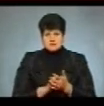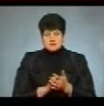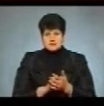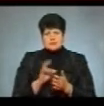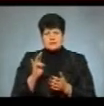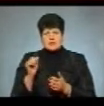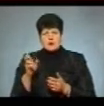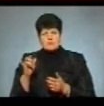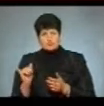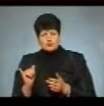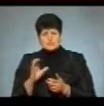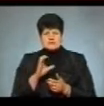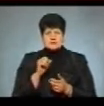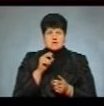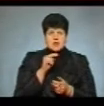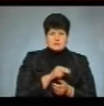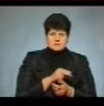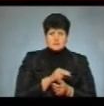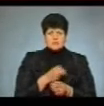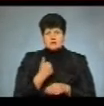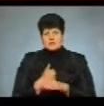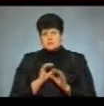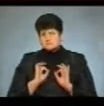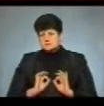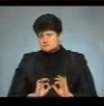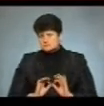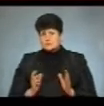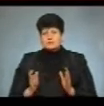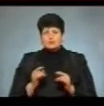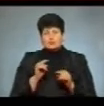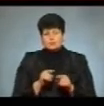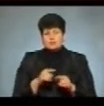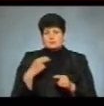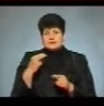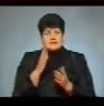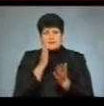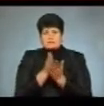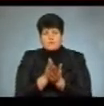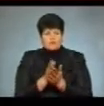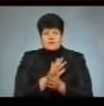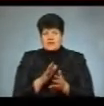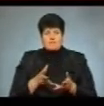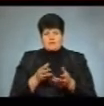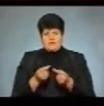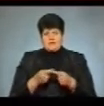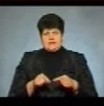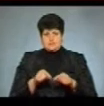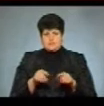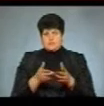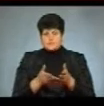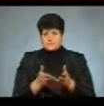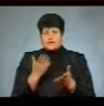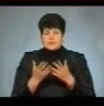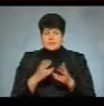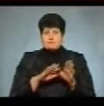НАБУ, і САП, і Генеральна прокуратура, тому, знову ж таки, президент напряму не впливає на ці органи. Але, звичайно,